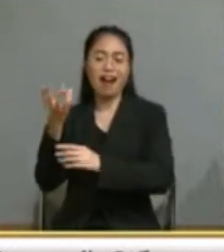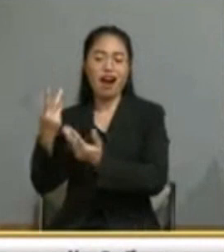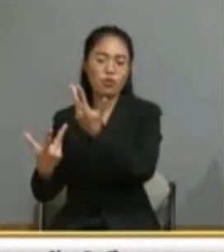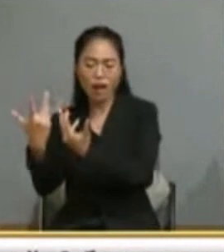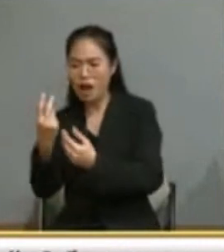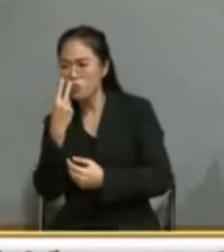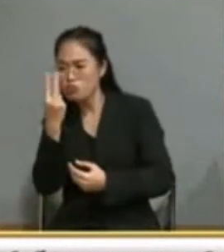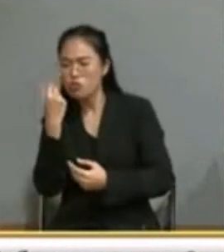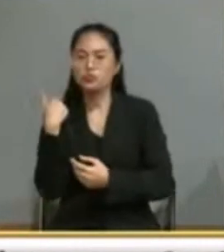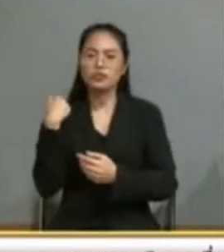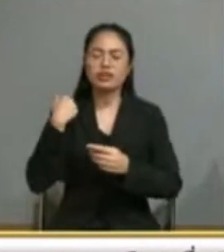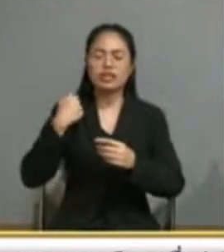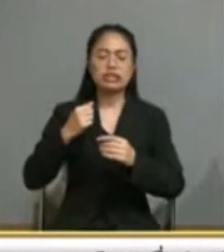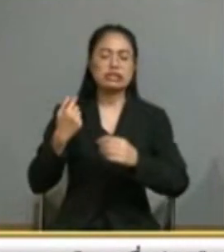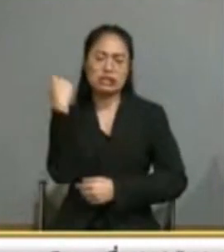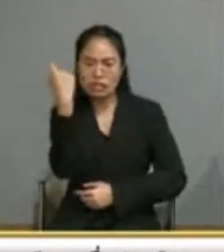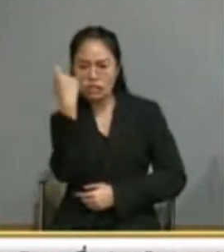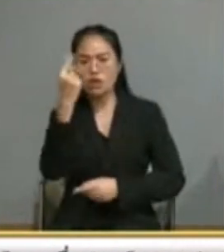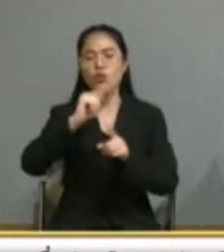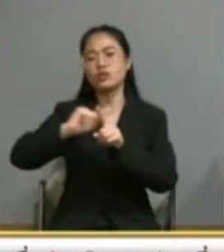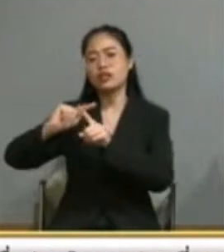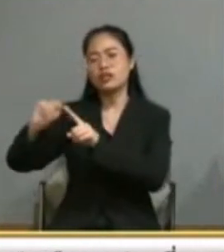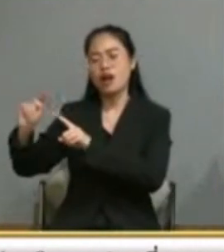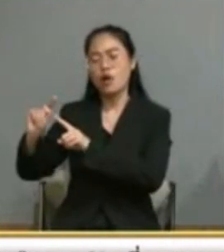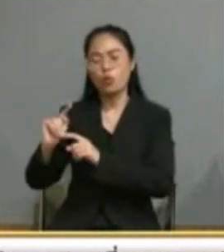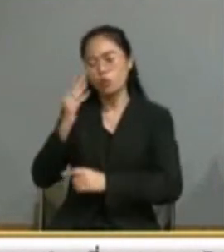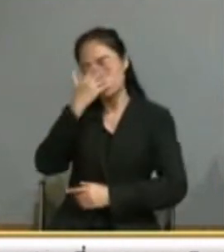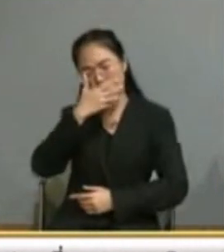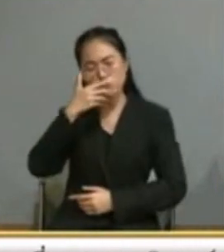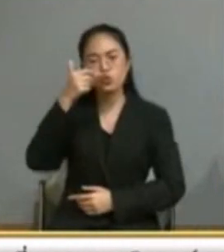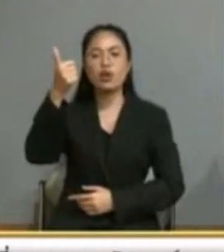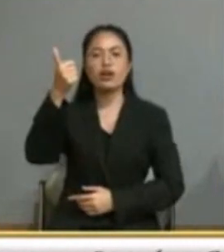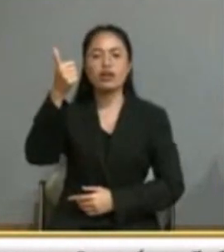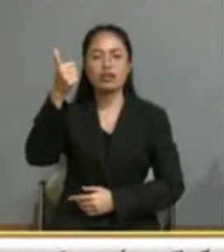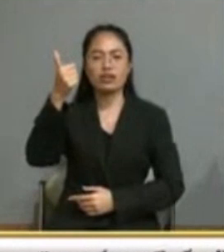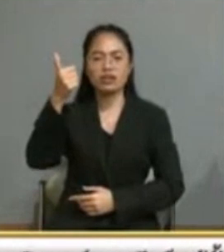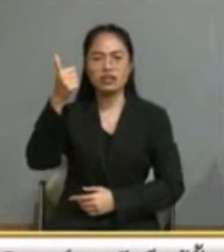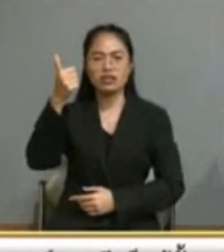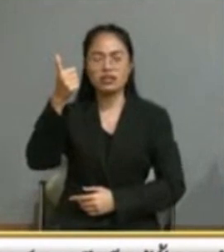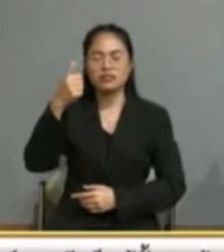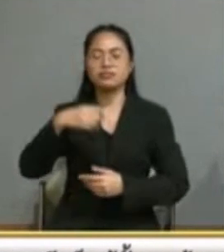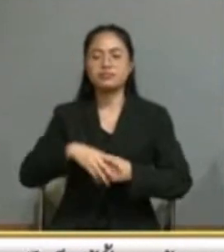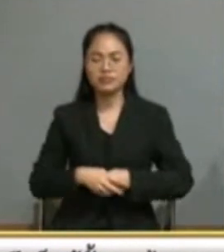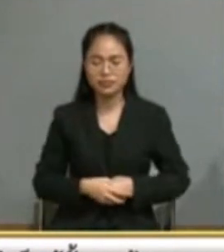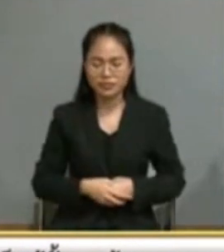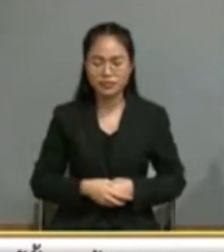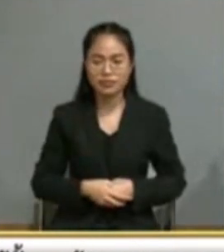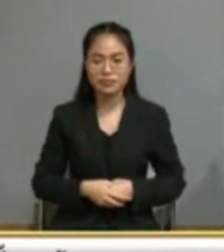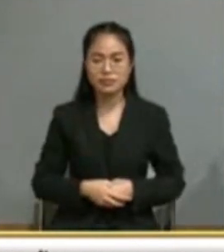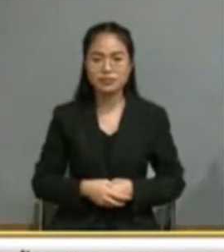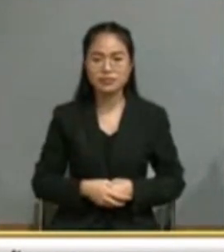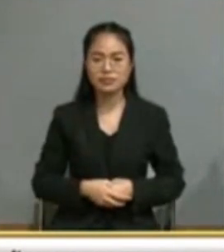จัหวัดและมีทะเลสาปแบบระกูลและพ้ทชมนำทเลนอย ที่สวยงามตั้งอยู่ทางตามวออกสุดของจางหวัคร